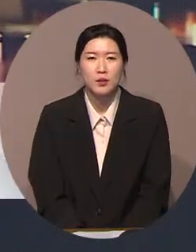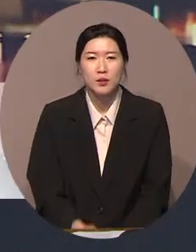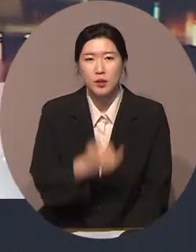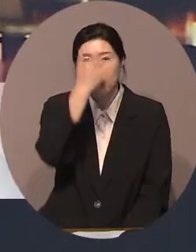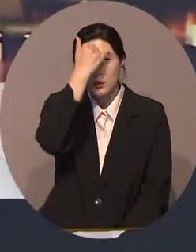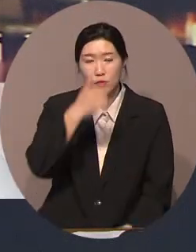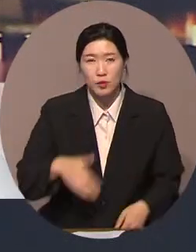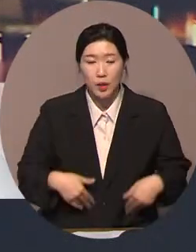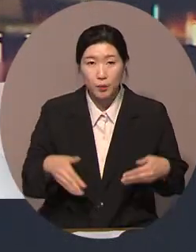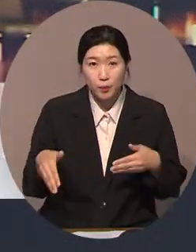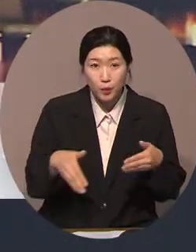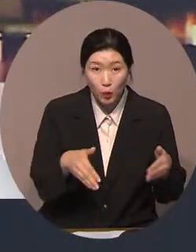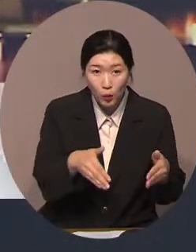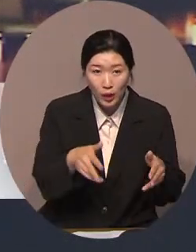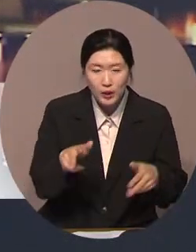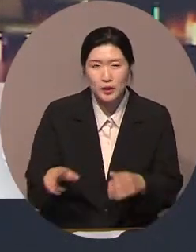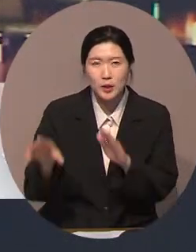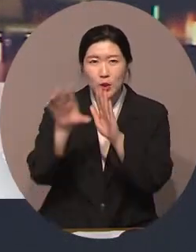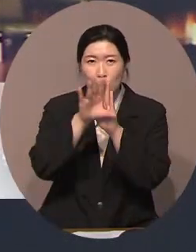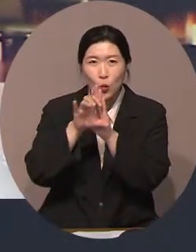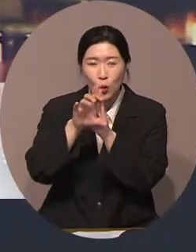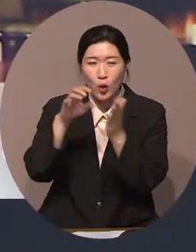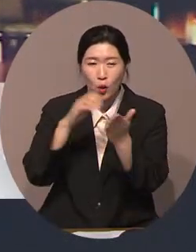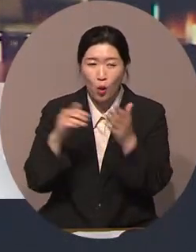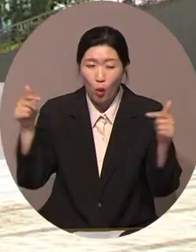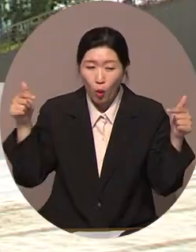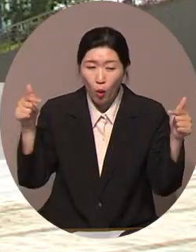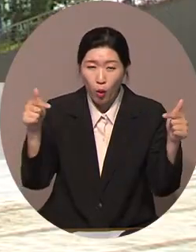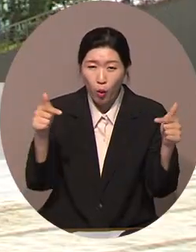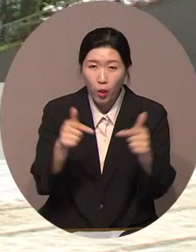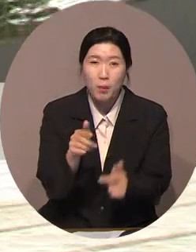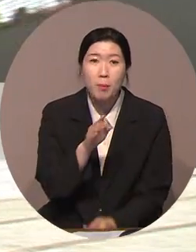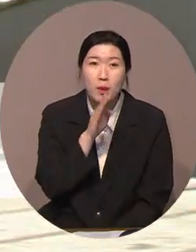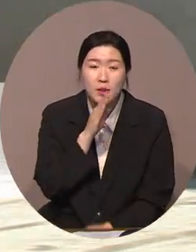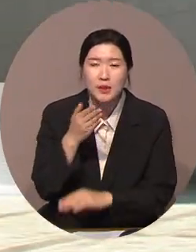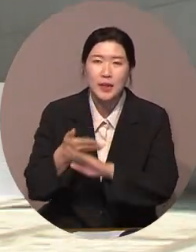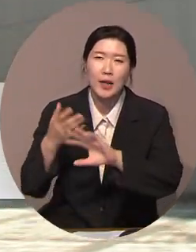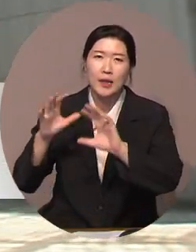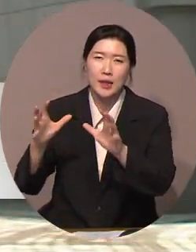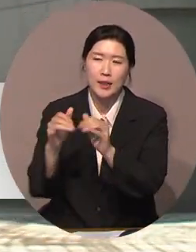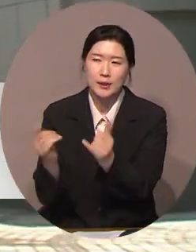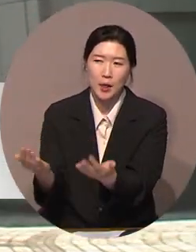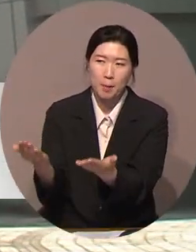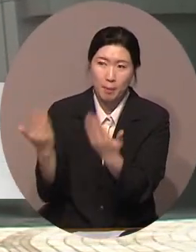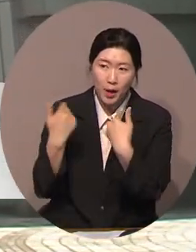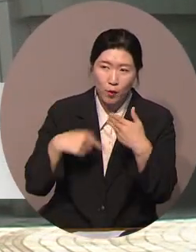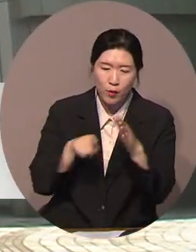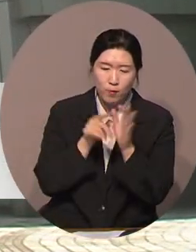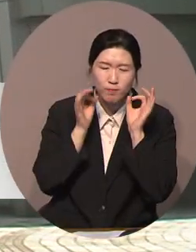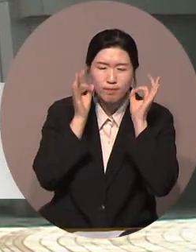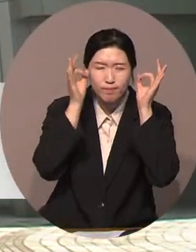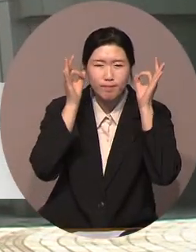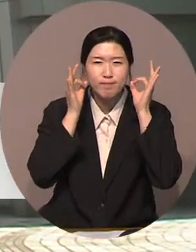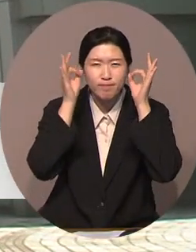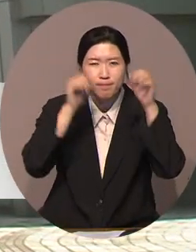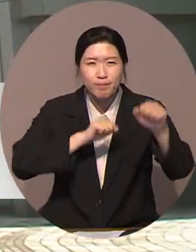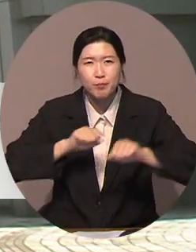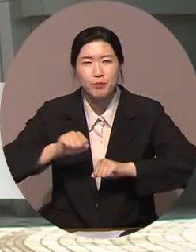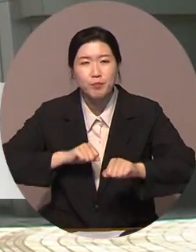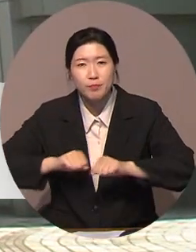충남도가 코로나19에 세계적 유행이 꺾이는 것을 계기로 외국인 단체 관광객 유치에 본격 뛰어들고